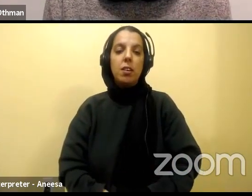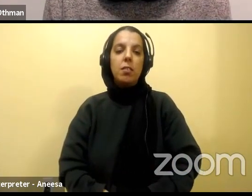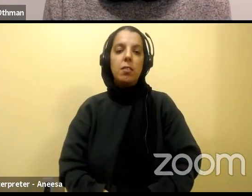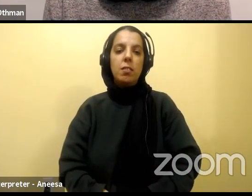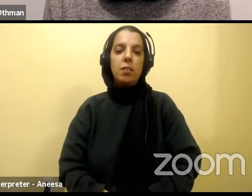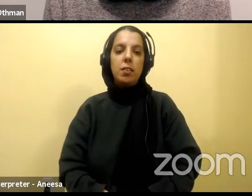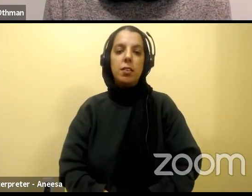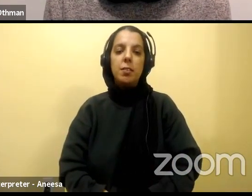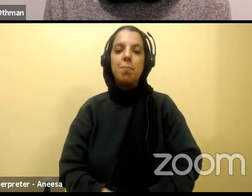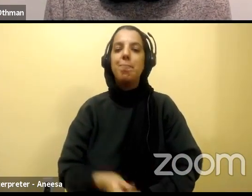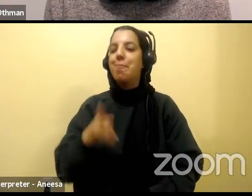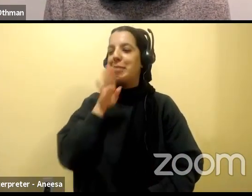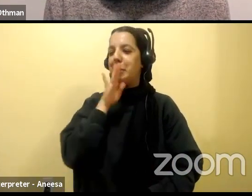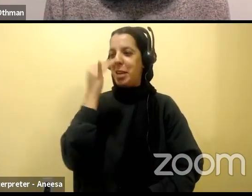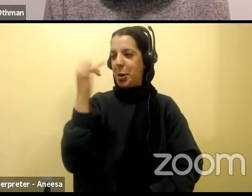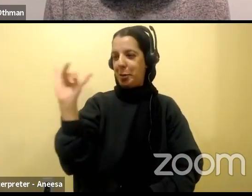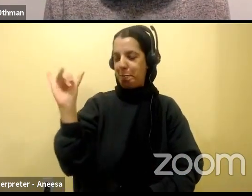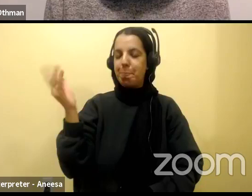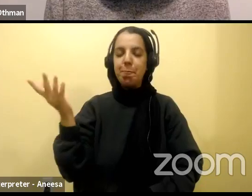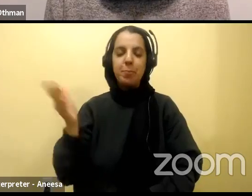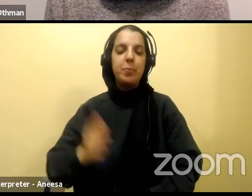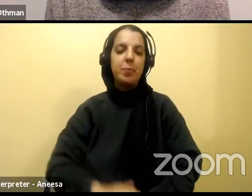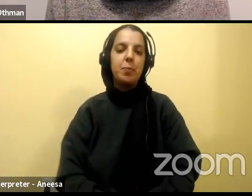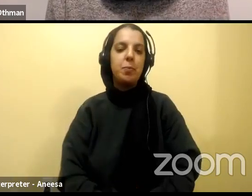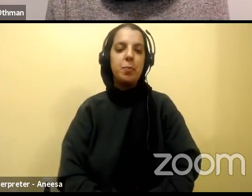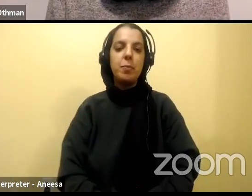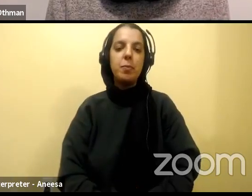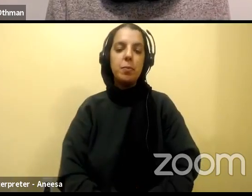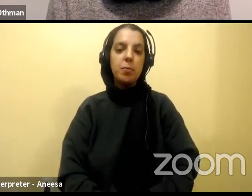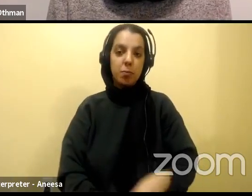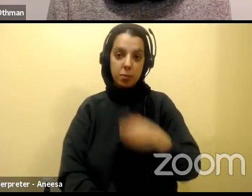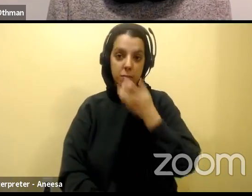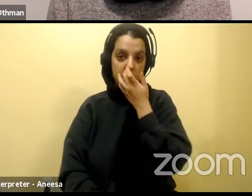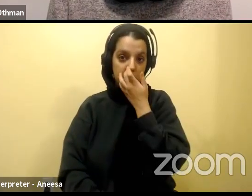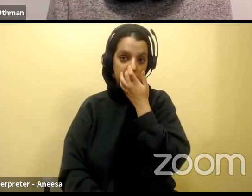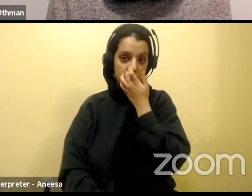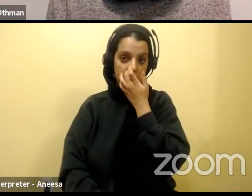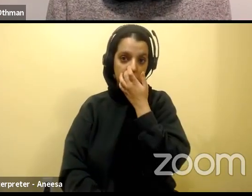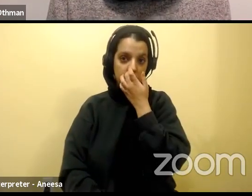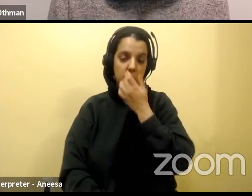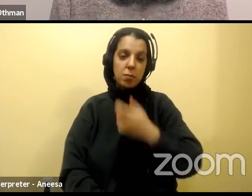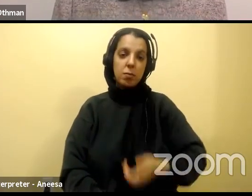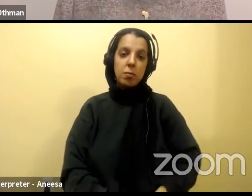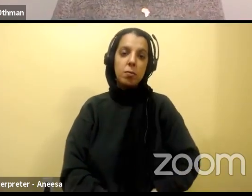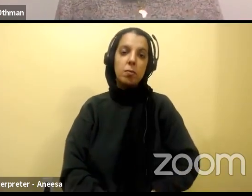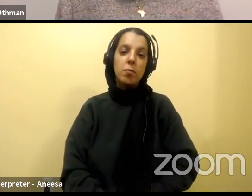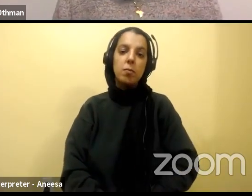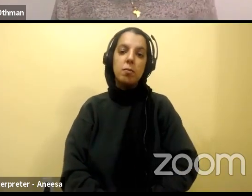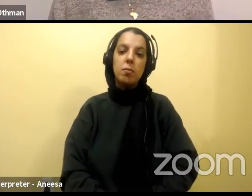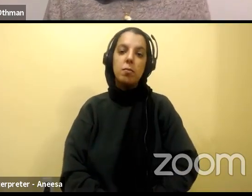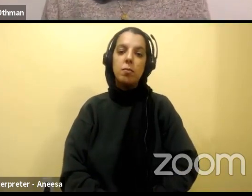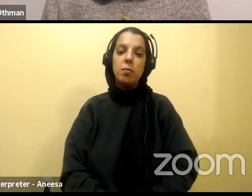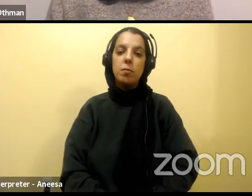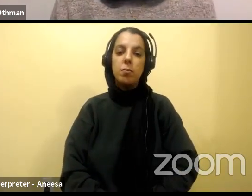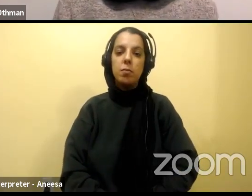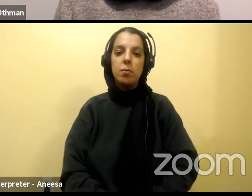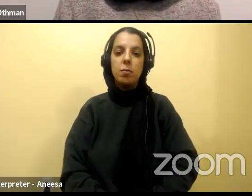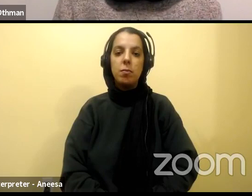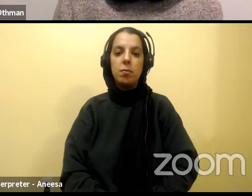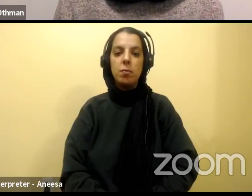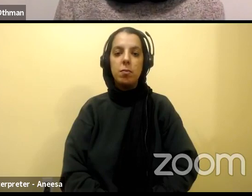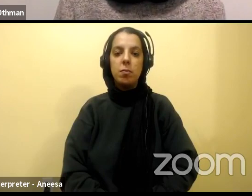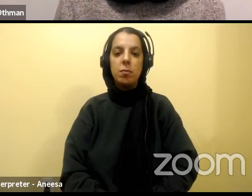ديما ما هي التحديات الاجتماعية اللي واجهتك خلال هاي التجربة وخلال الهجرة من سوريا لكندا وبعد استقرارك؟